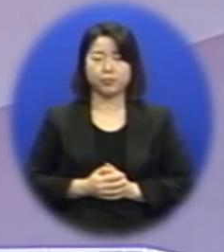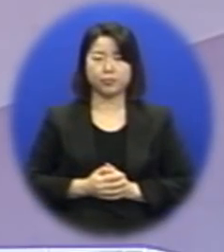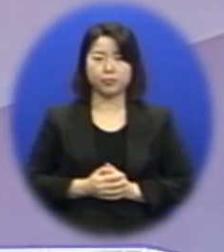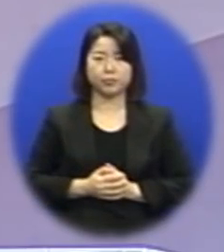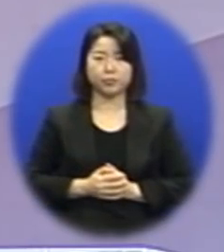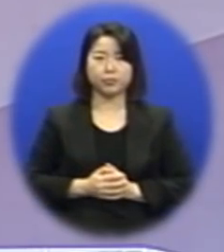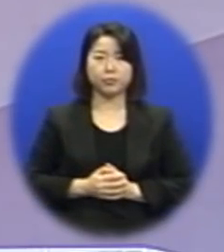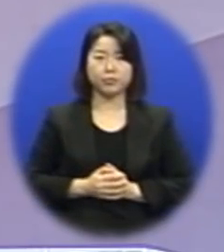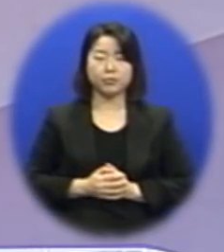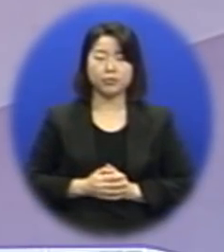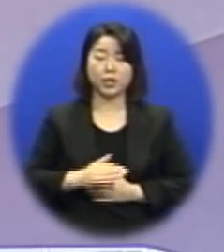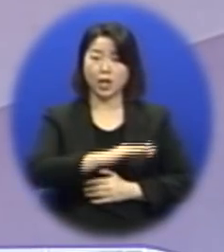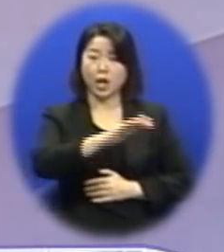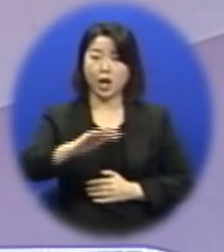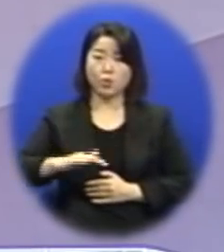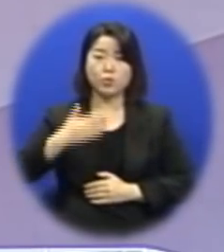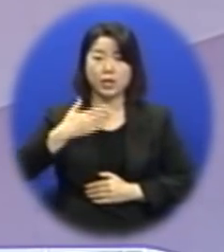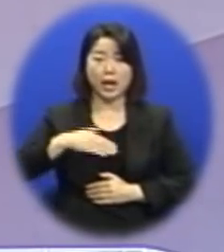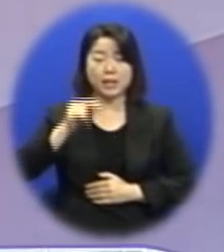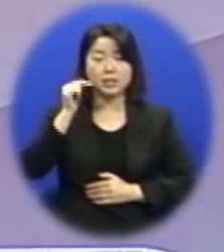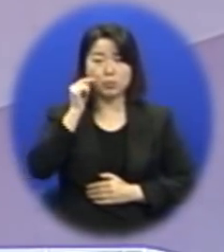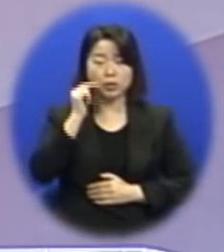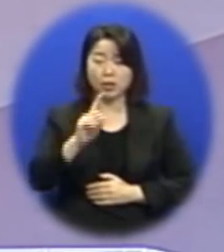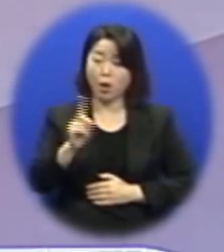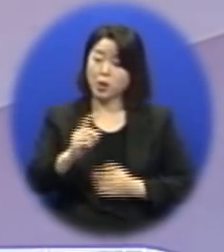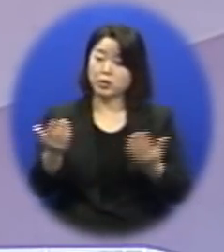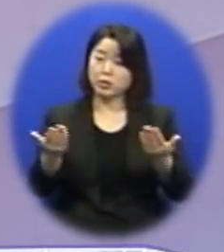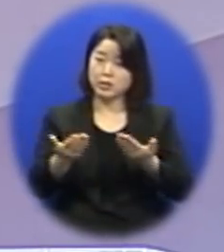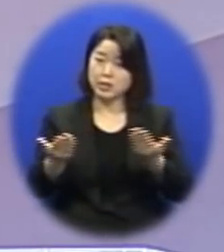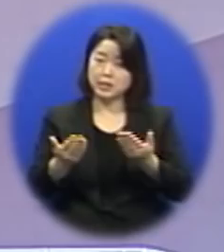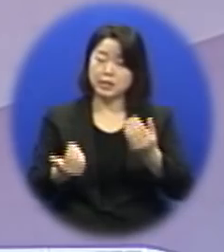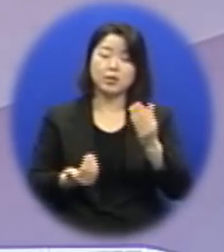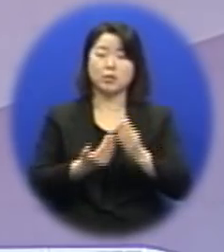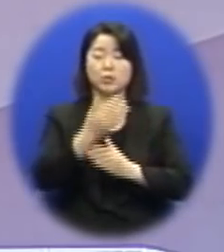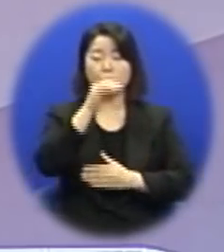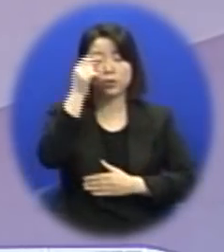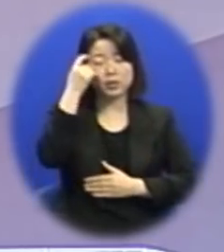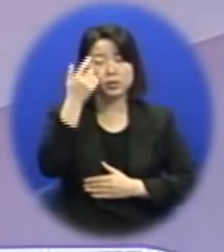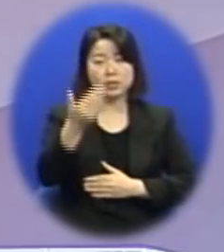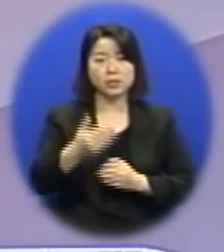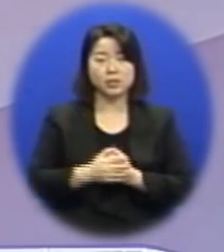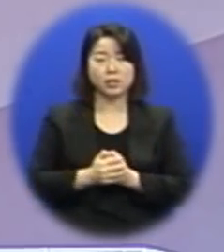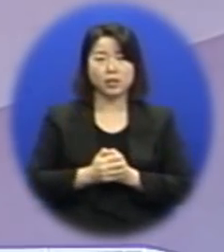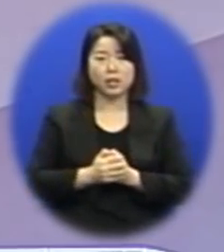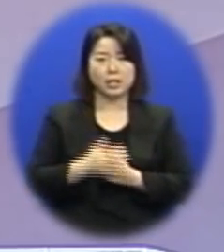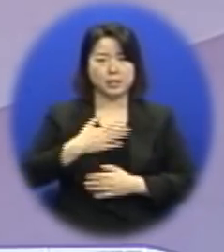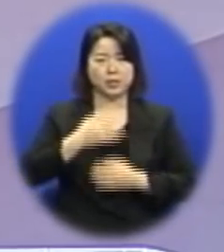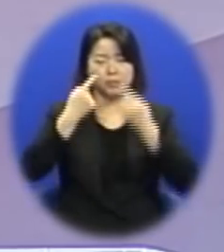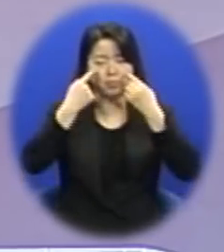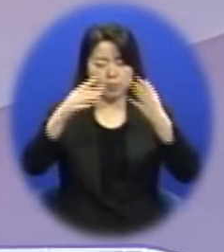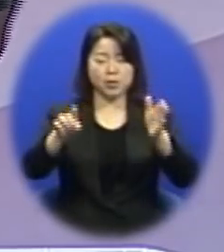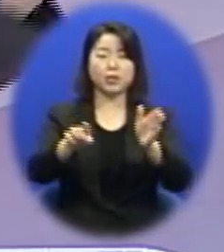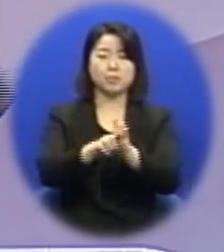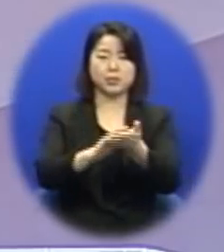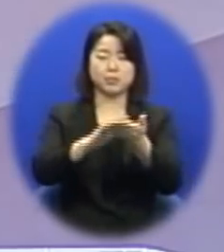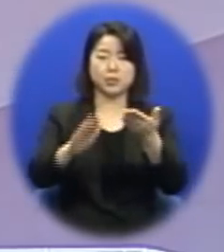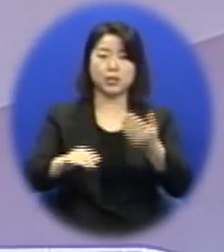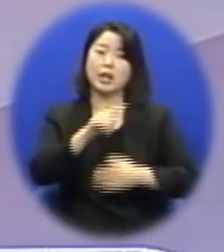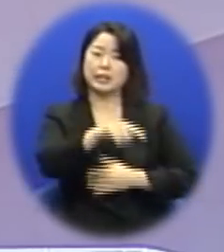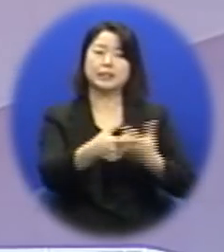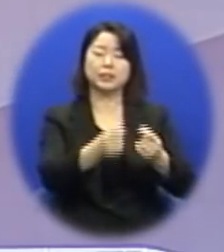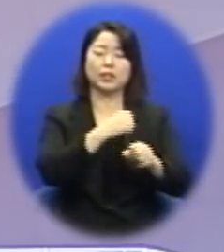모릅니다 우리가 알지 못하는 어떤 일이 벌어지고 있는지 저는 분명히 믿습니다 그렇게 하고